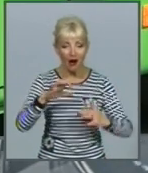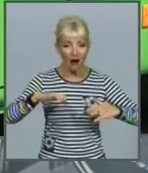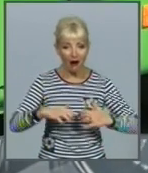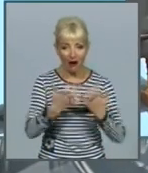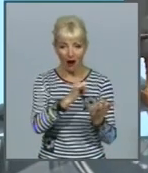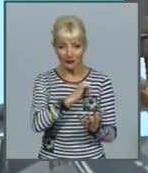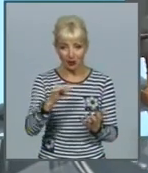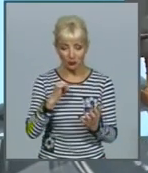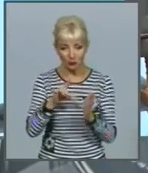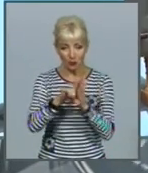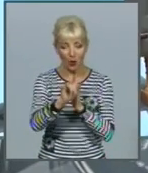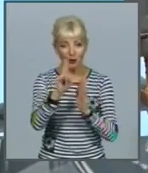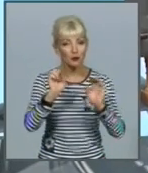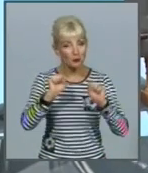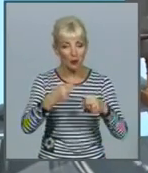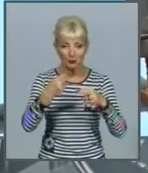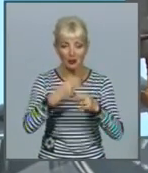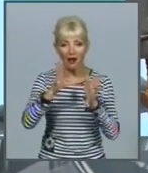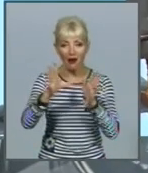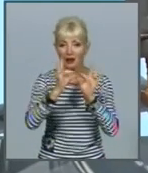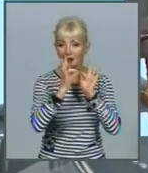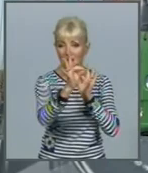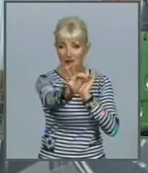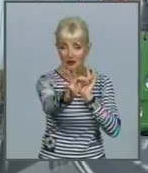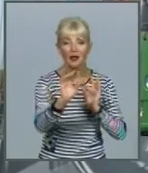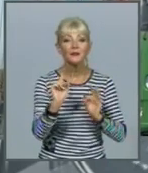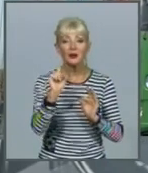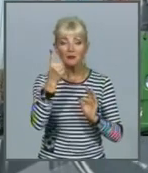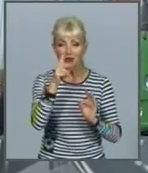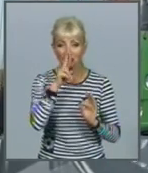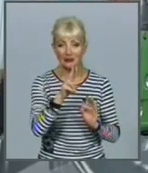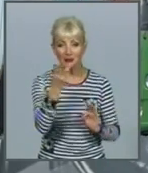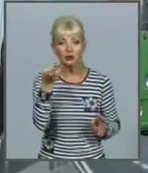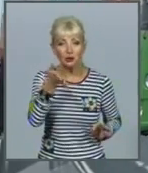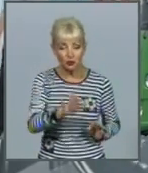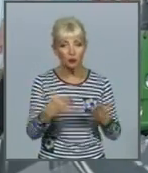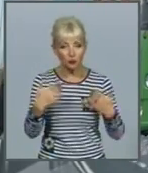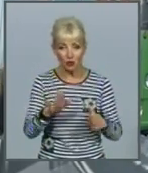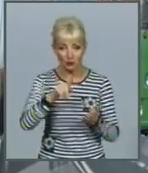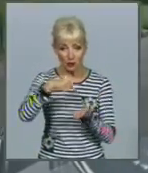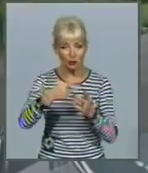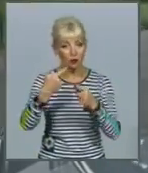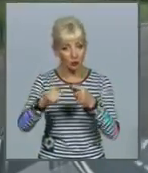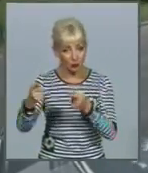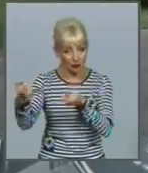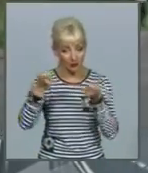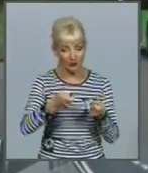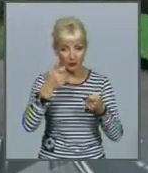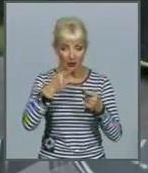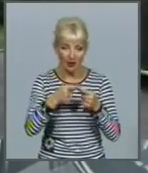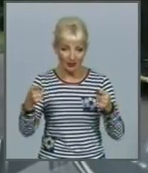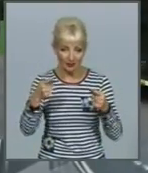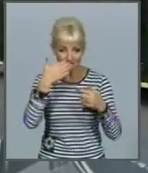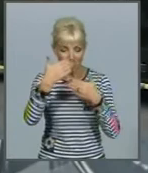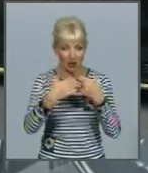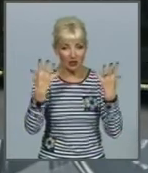пересуватися і без електромереж. Перша партія – 3 одиниці – вже у місті. Інші надходитимуть протягом найближчих днів. Наразі вже